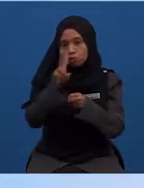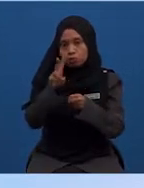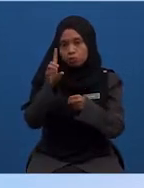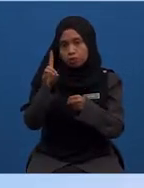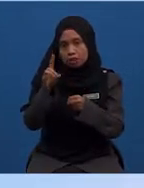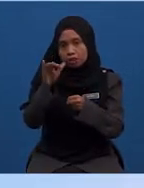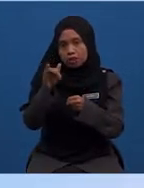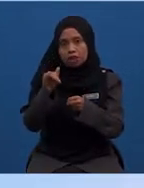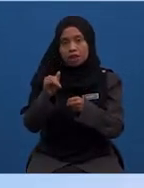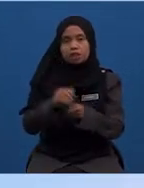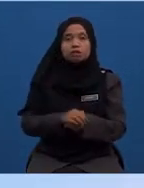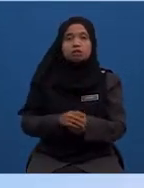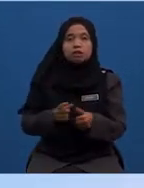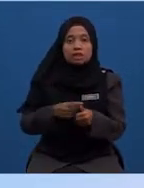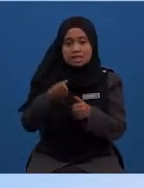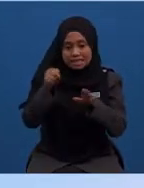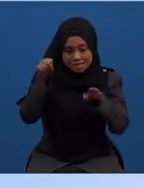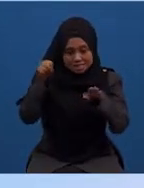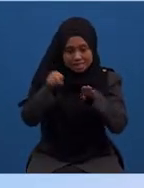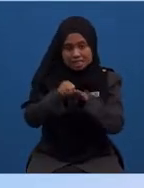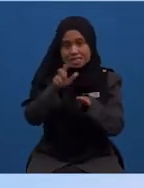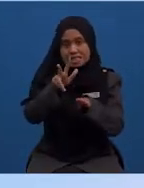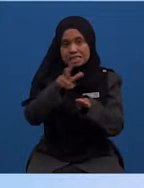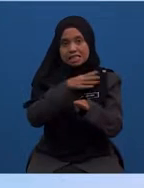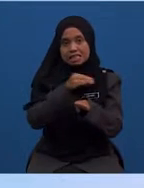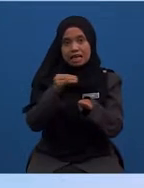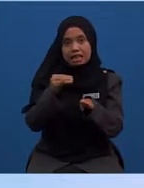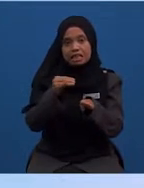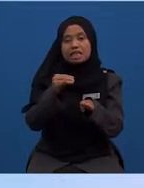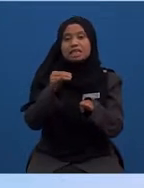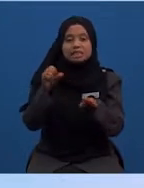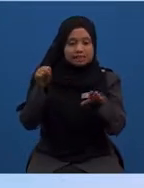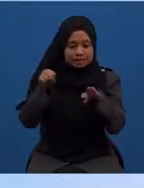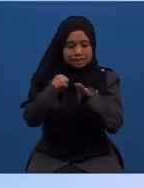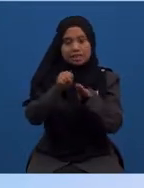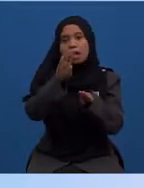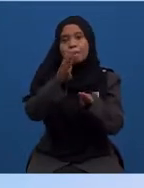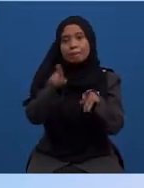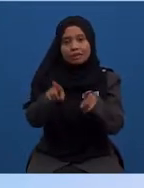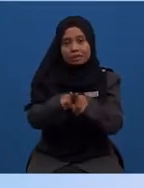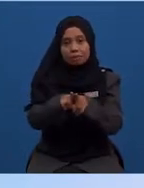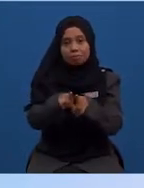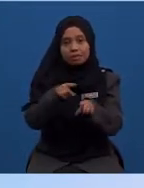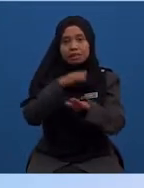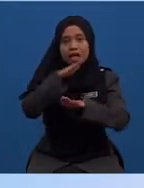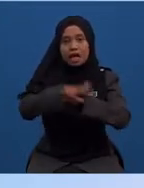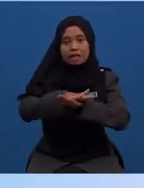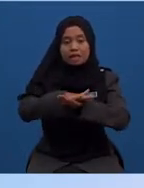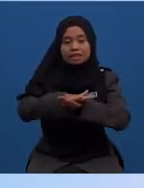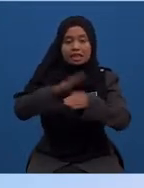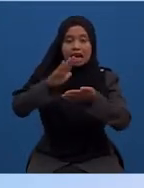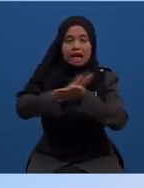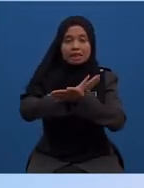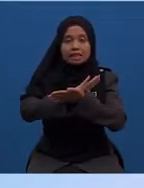dua dimensi, iaitu segitiga dan juga segi 4 sama di atas